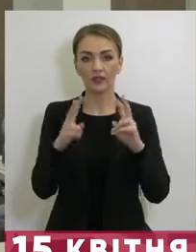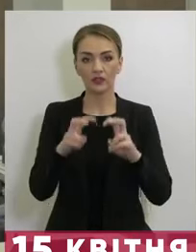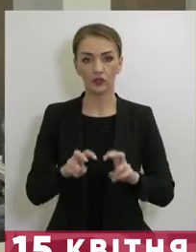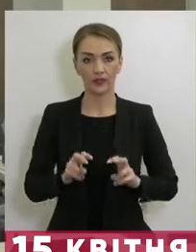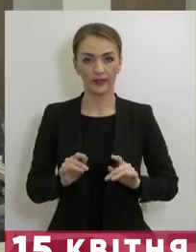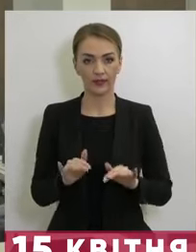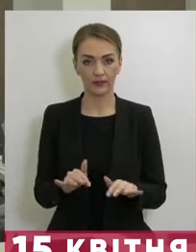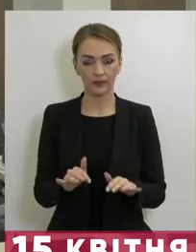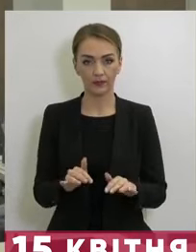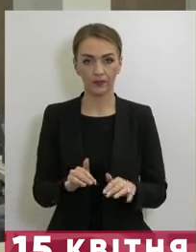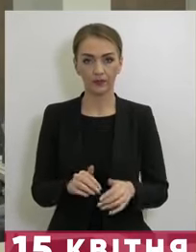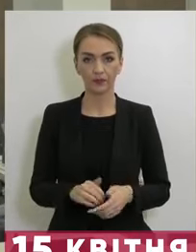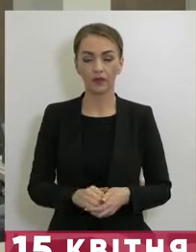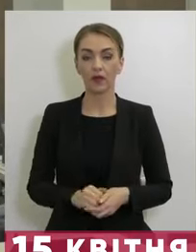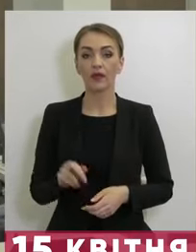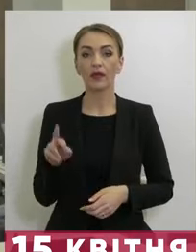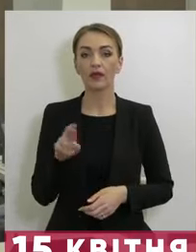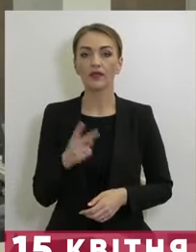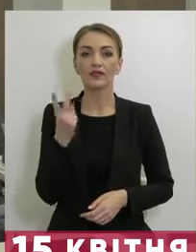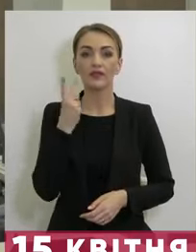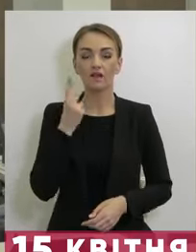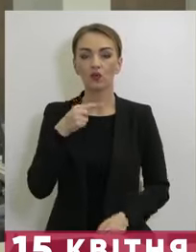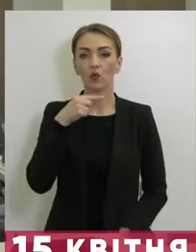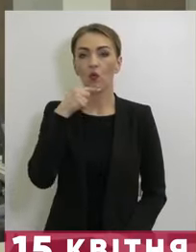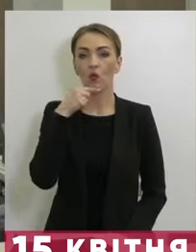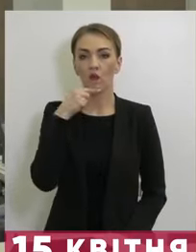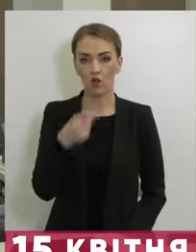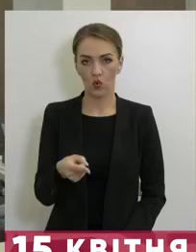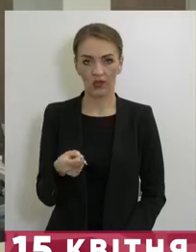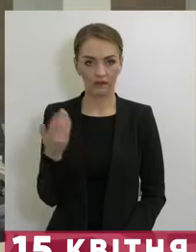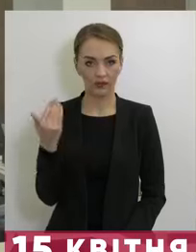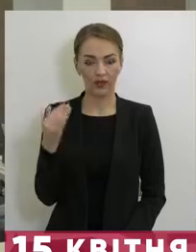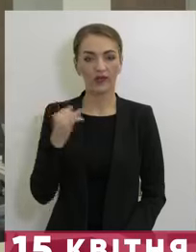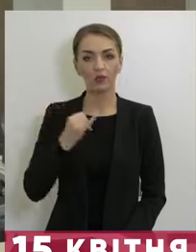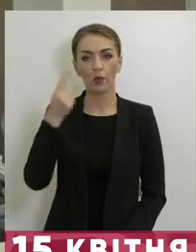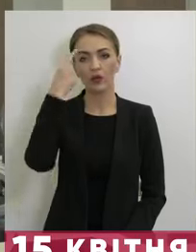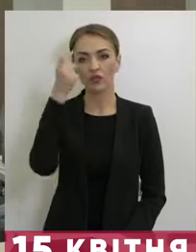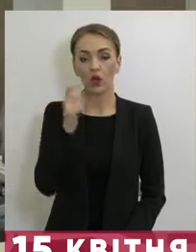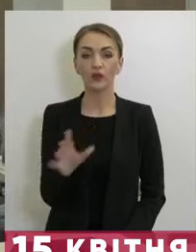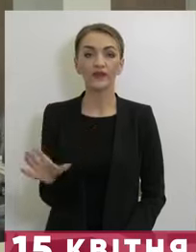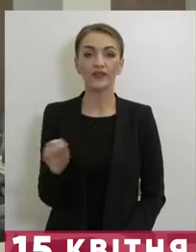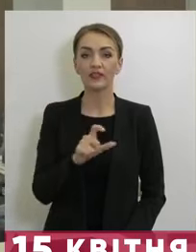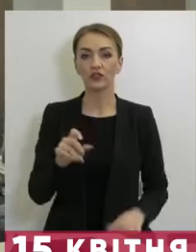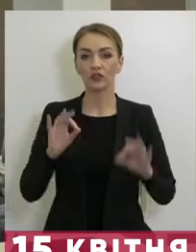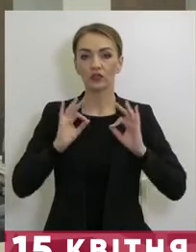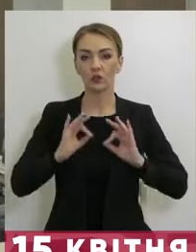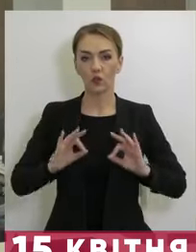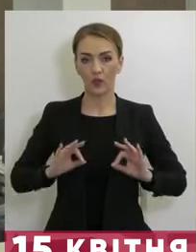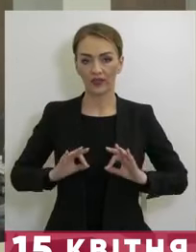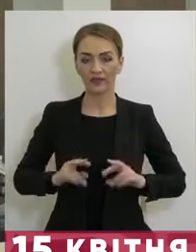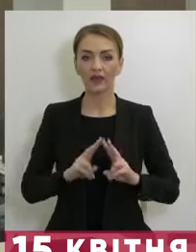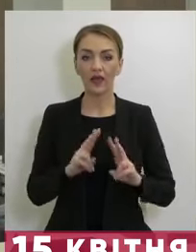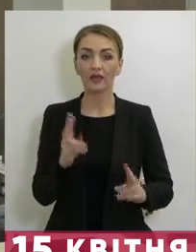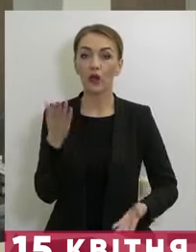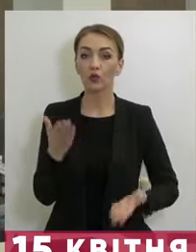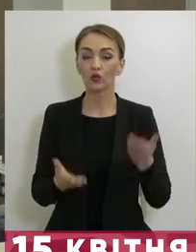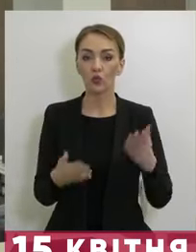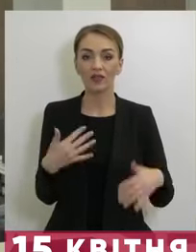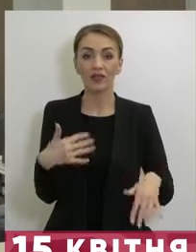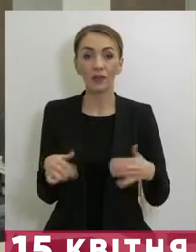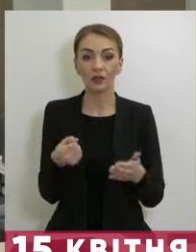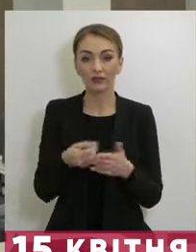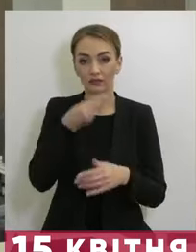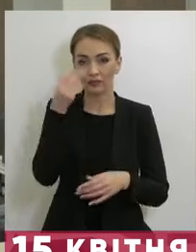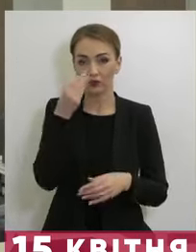дії. Я завжди говорив і попереджаю всіх чиновників, якщо слабкі